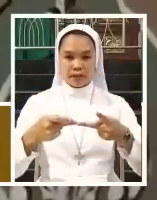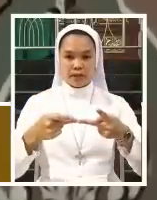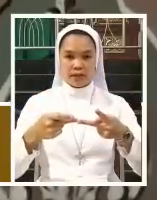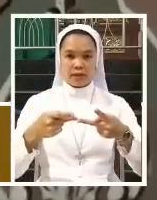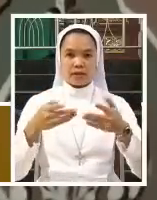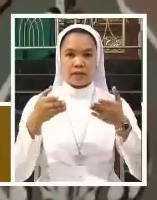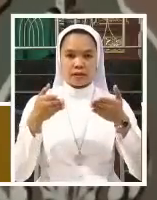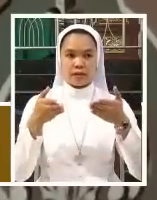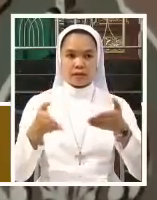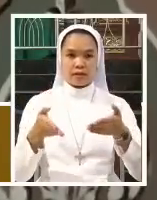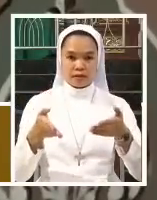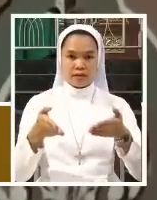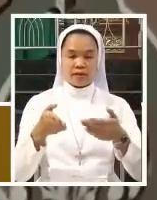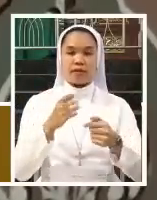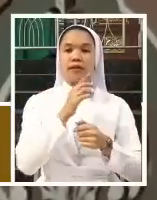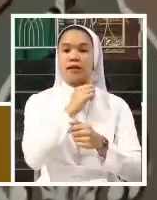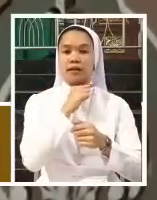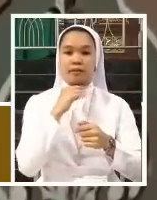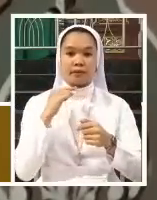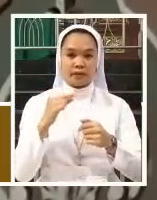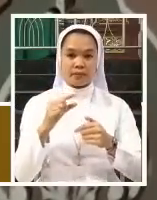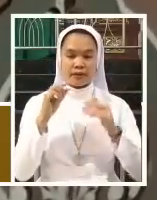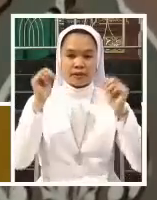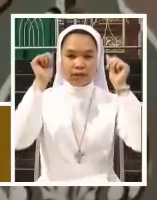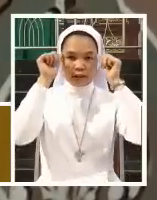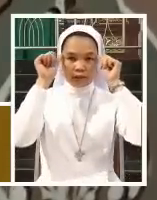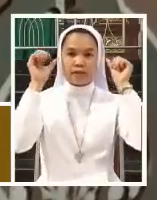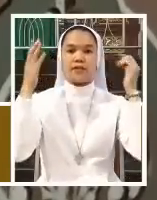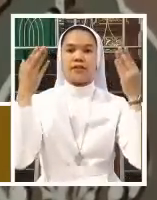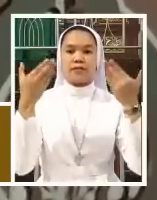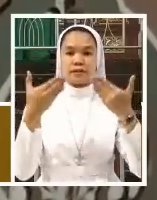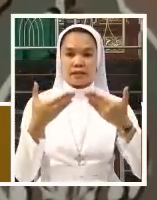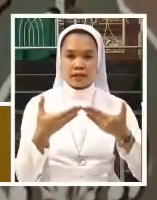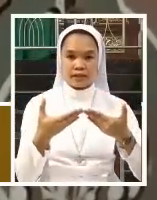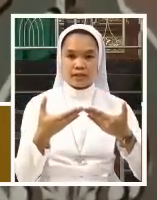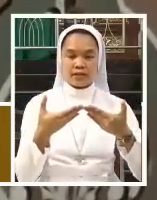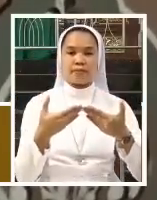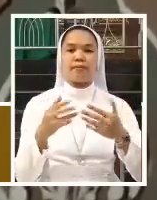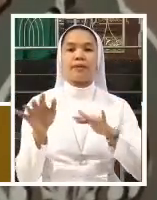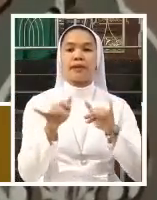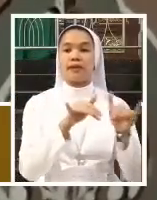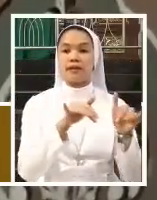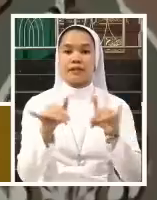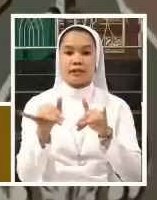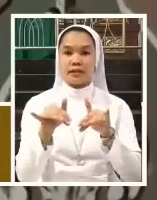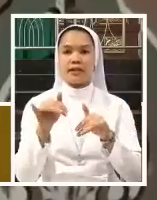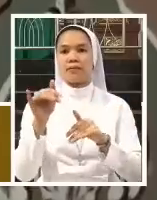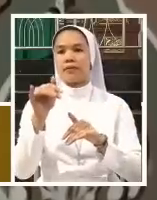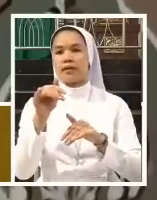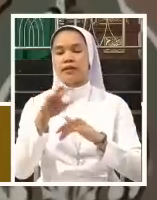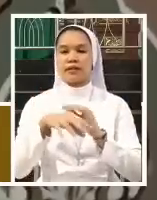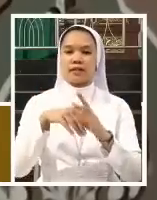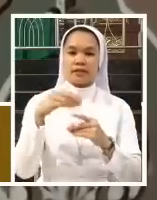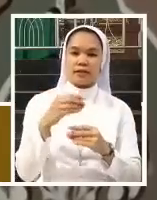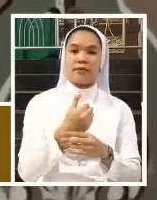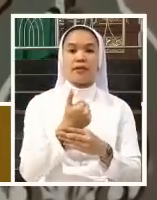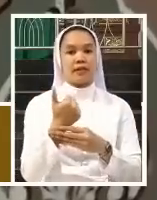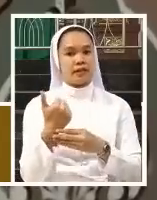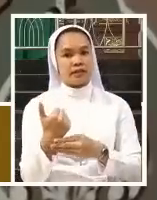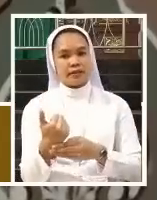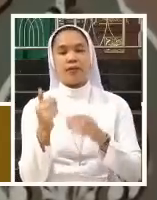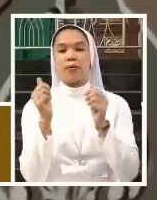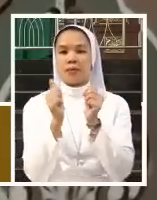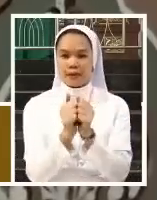padre kang sa itong Archdiocese kang Caceres, sirimang ang nasa luwas kay Banyato in